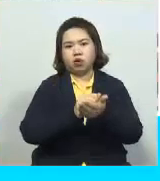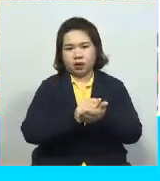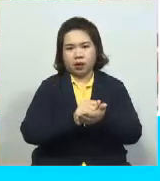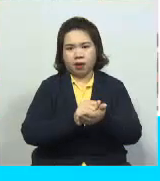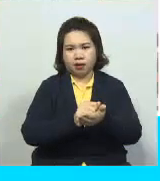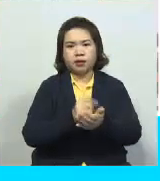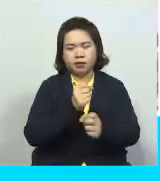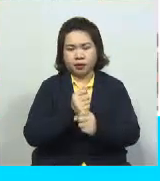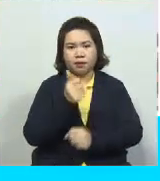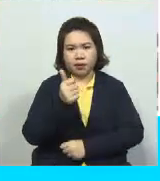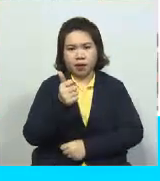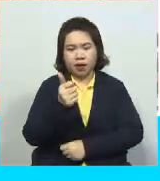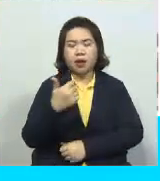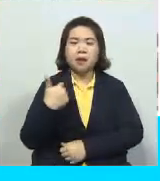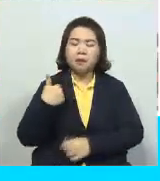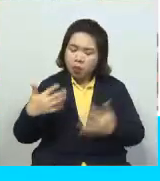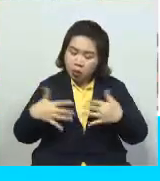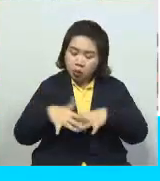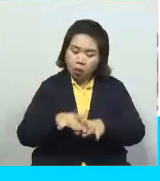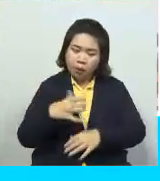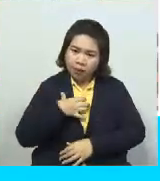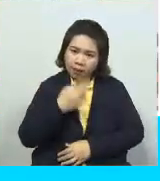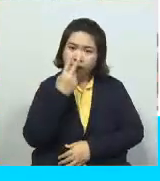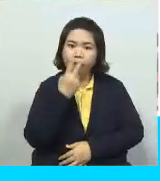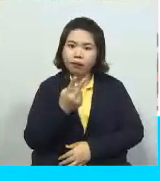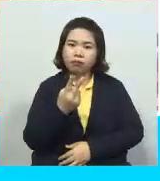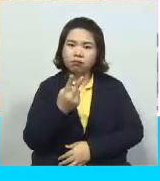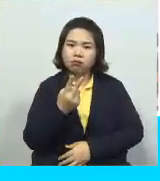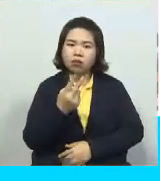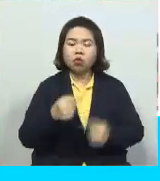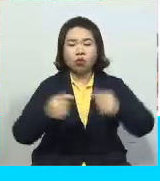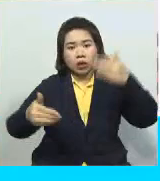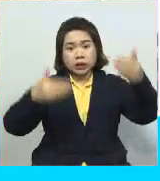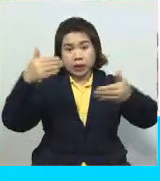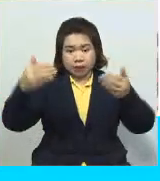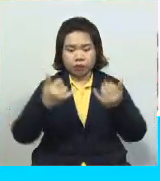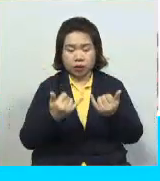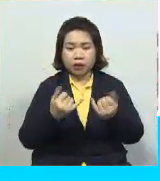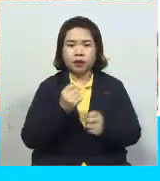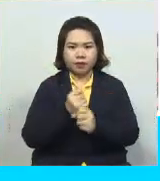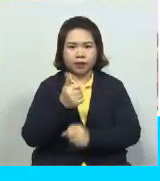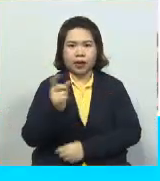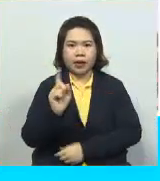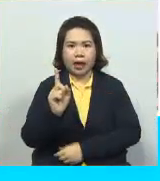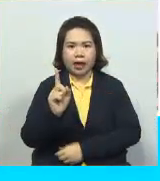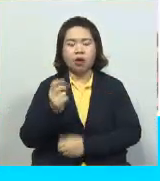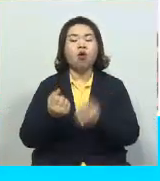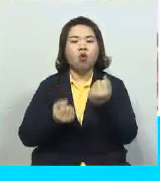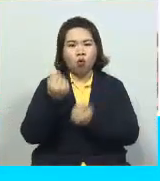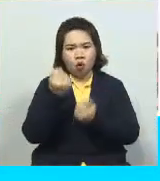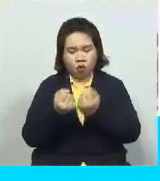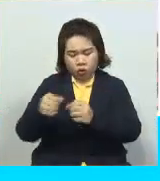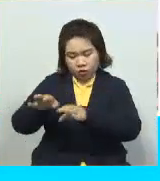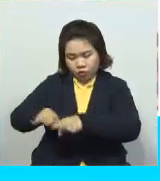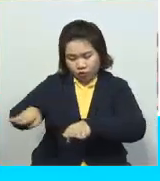างเข้ามาร่วมชื่นชมในพระราชพิธีครั้งนี้เพราะนั้นเราจัดที่จอดรถบ